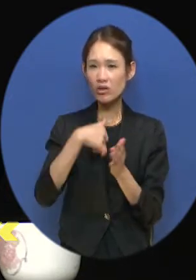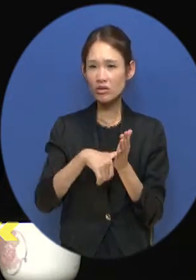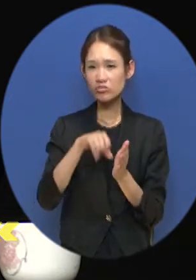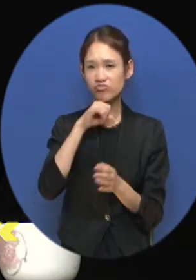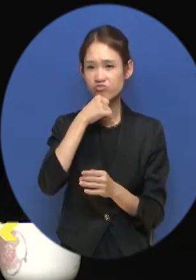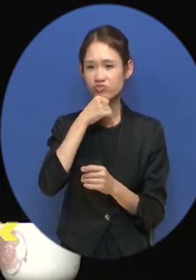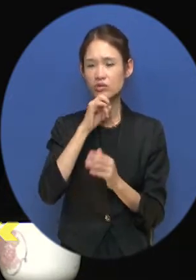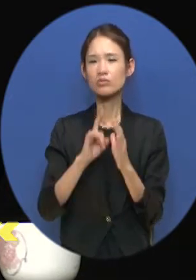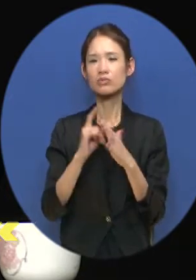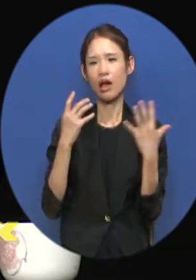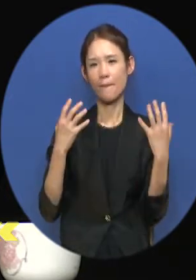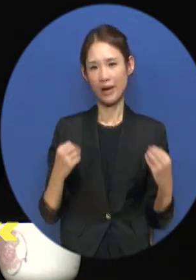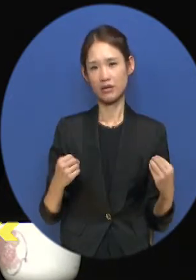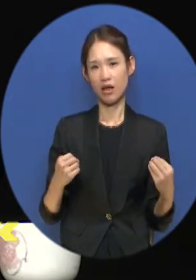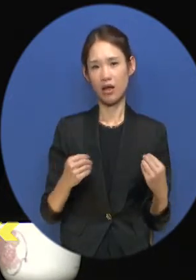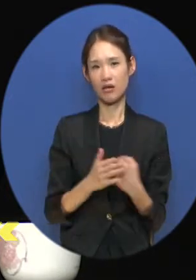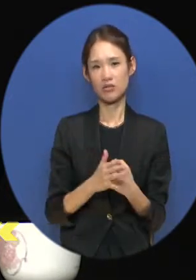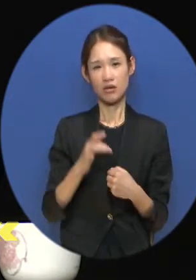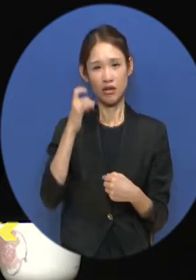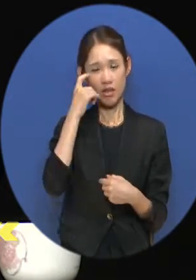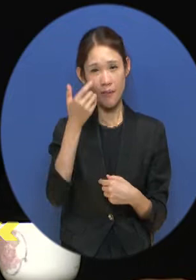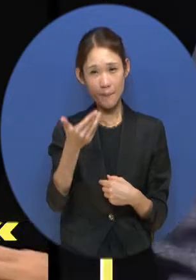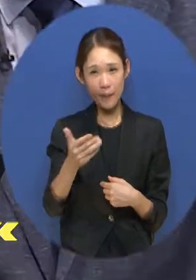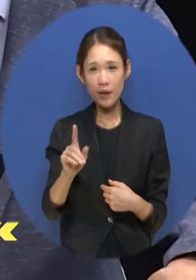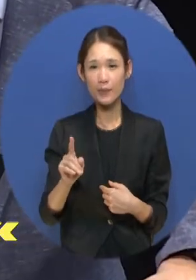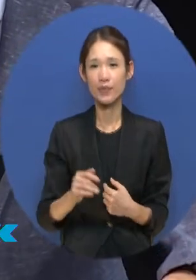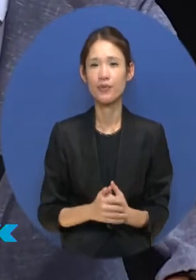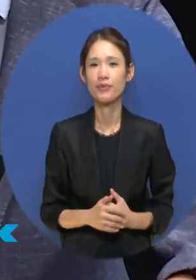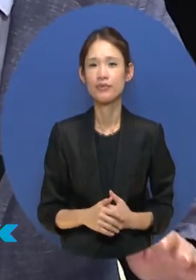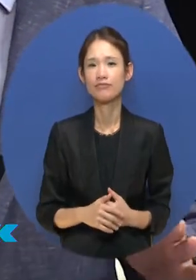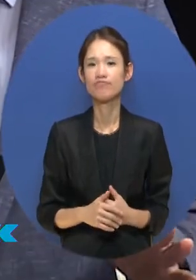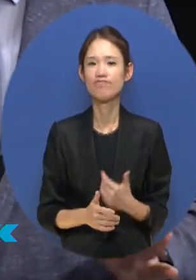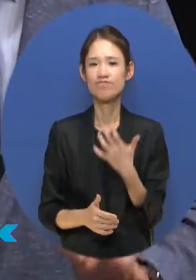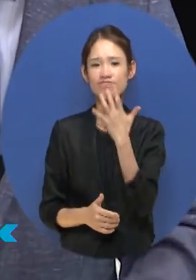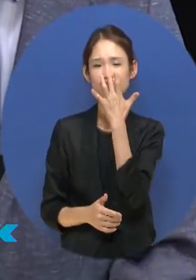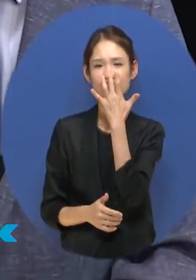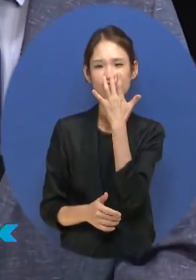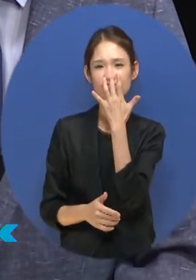높다 그렇게 얘기를 하는데 어떻게 생각하세요? 글쎄요. 그